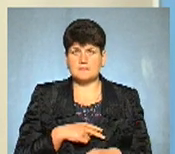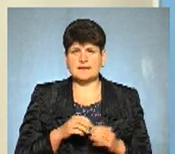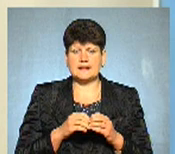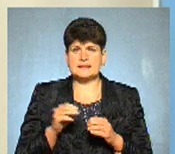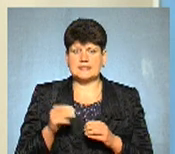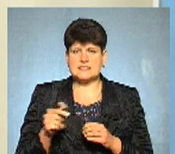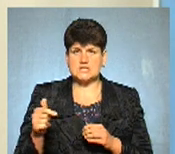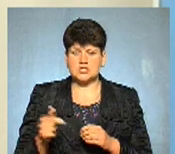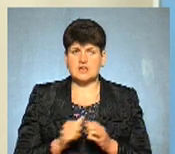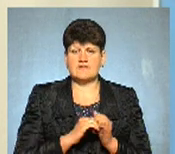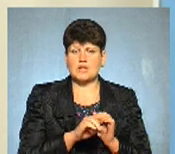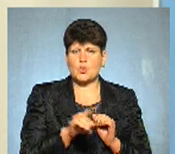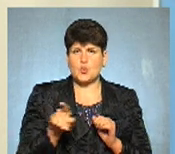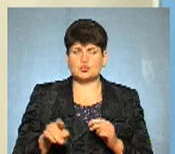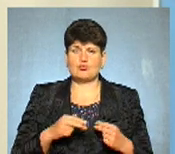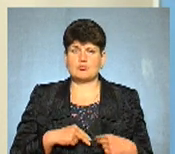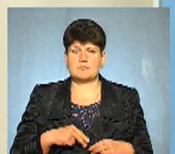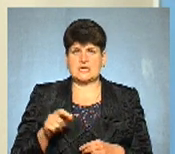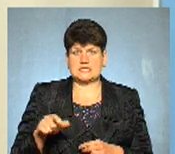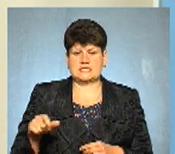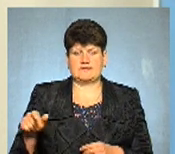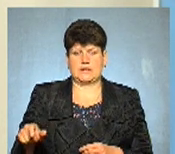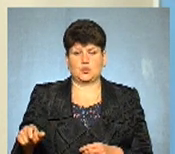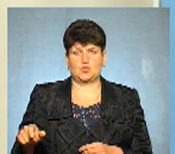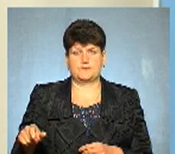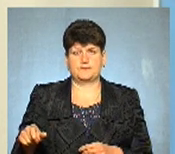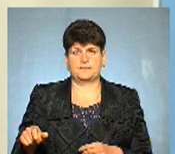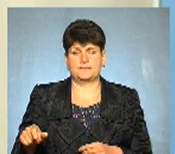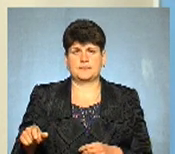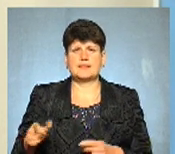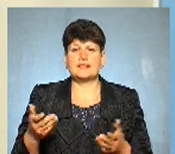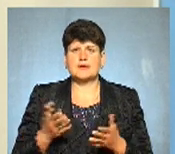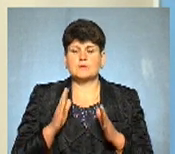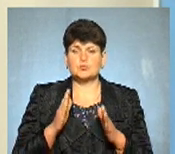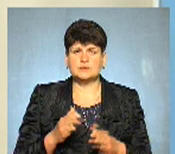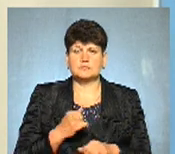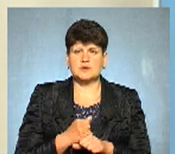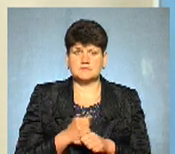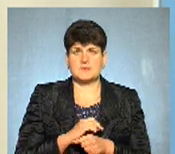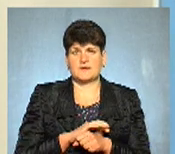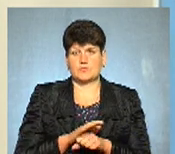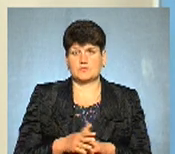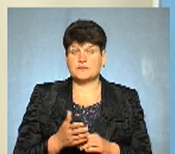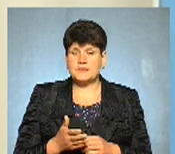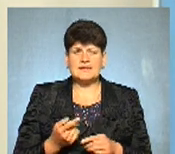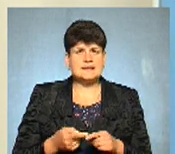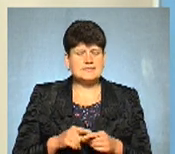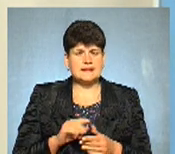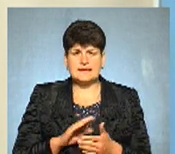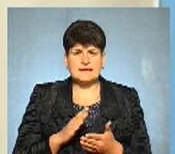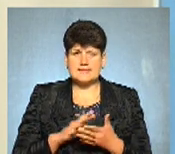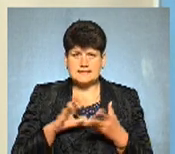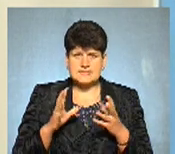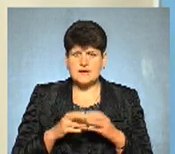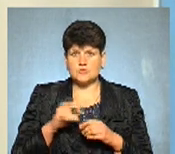гривень кожному працівнику медустанови, який буде задіяний при COVID-19. Це не є загальна держава, це